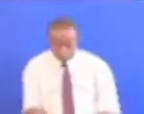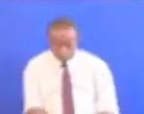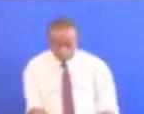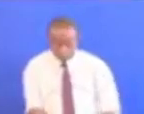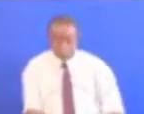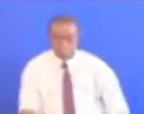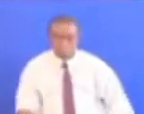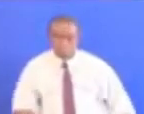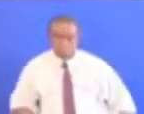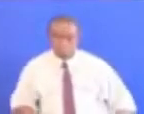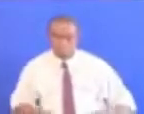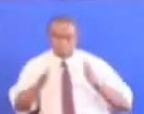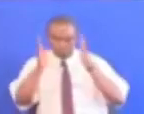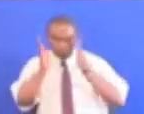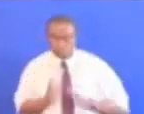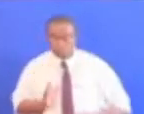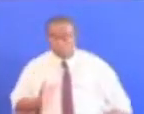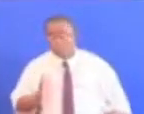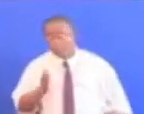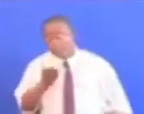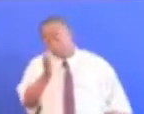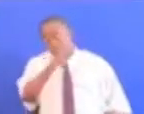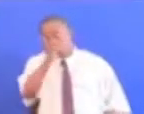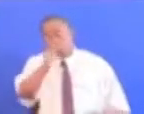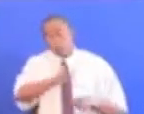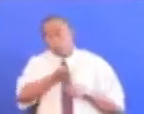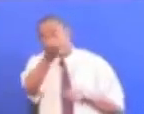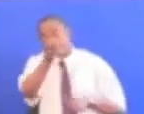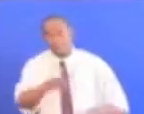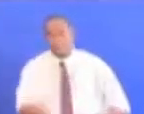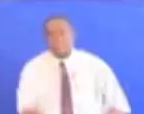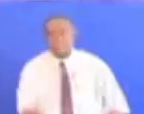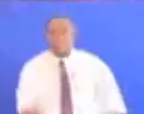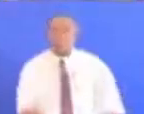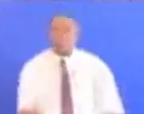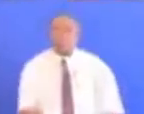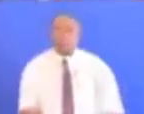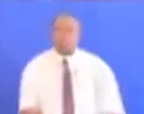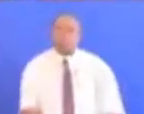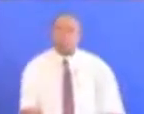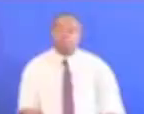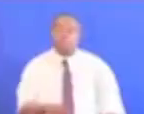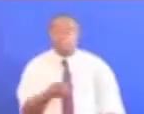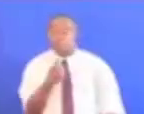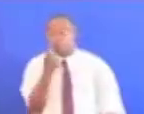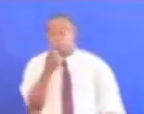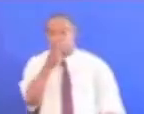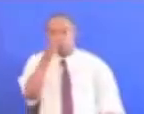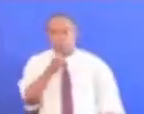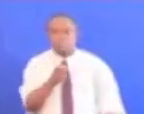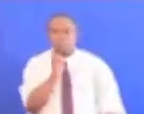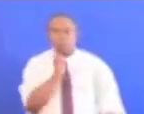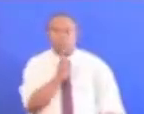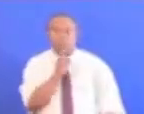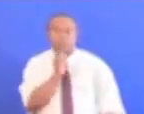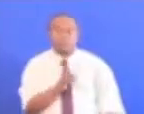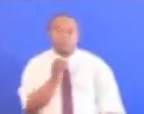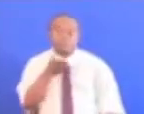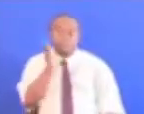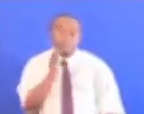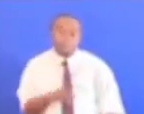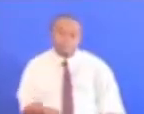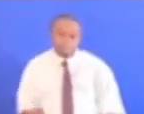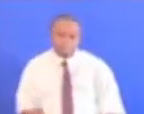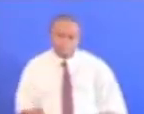Mheshimiwa Renard Plutus. Mheshimiwa mwenyekiti, kwanza niwapongeze kwa majibu mazuri serikali. Ni